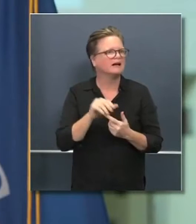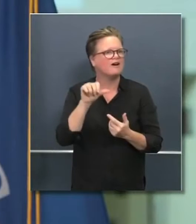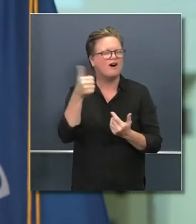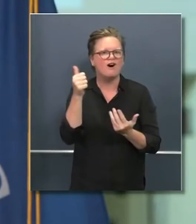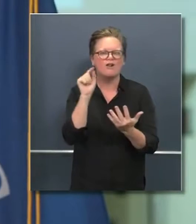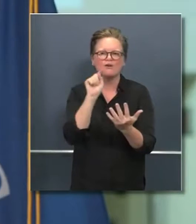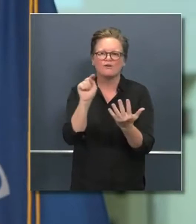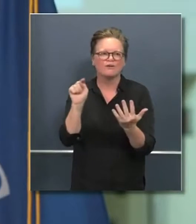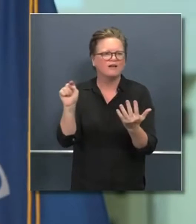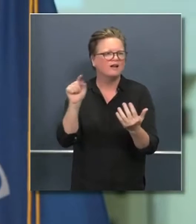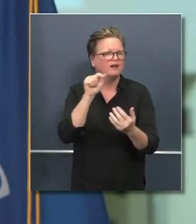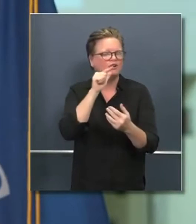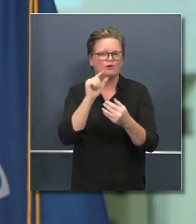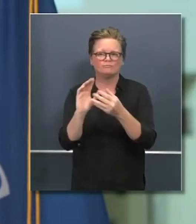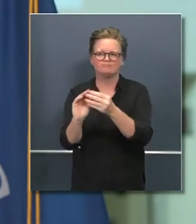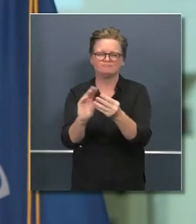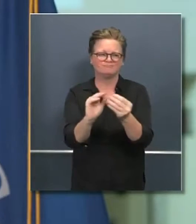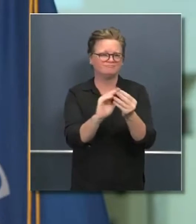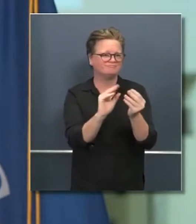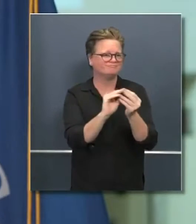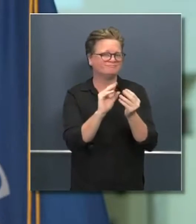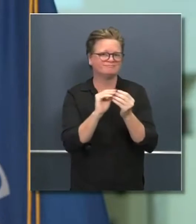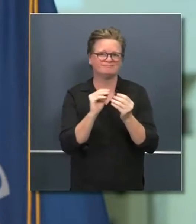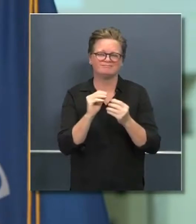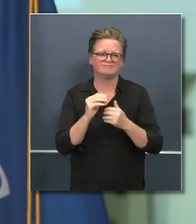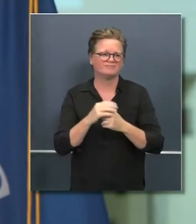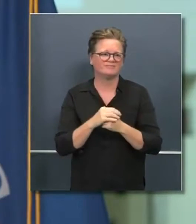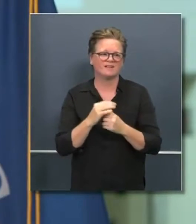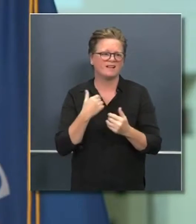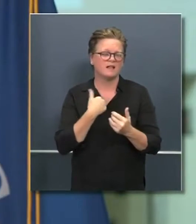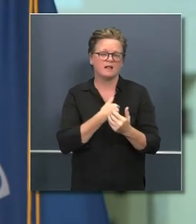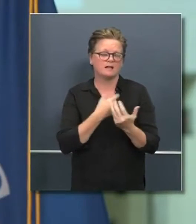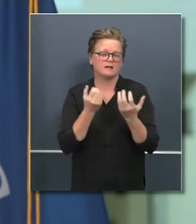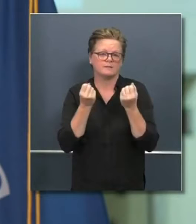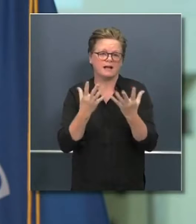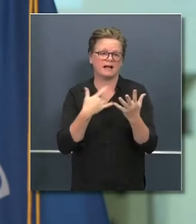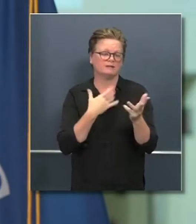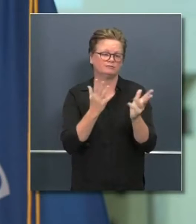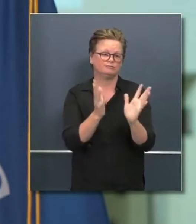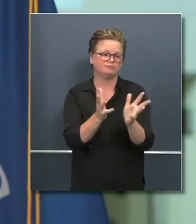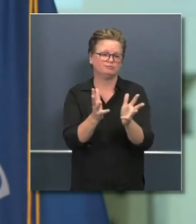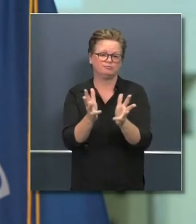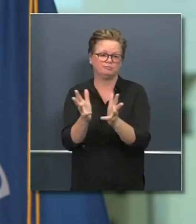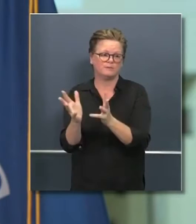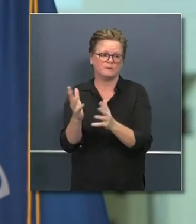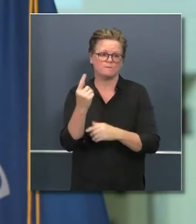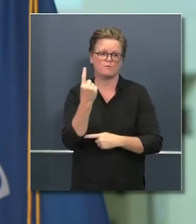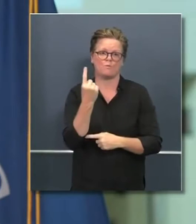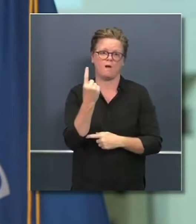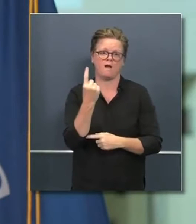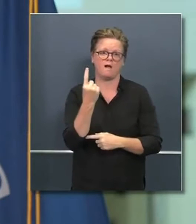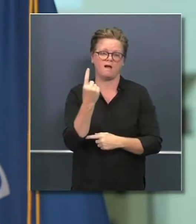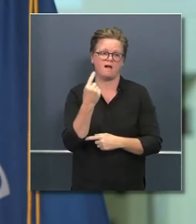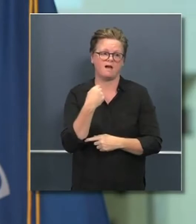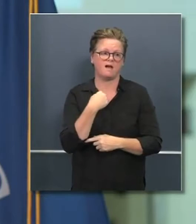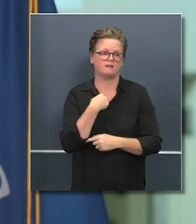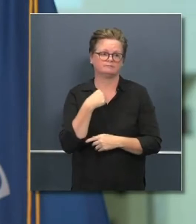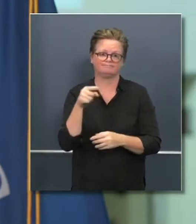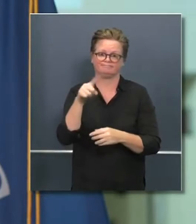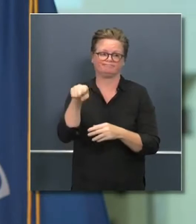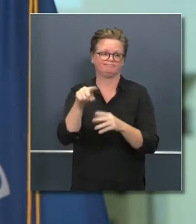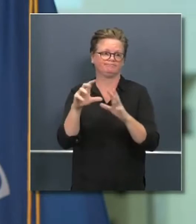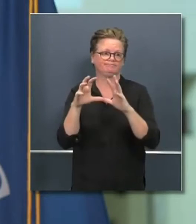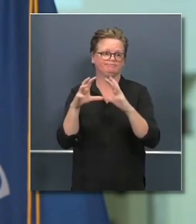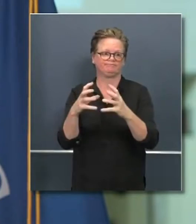muốn nhấn mạnh với tất cả mọi người dân rằng tiểu bang Cali hiện giờ đang áp dụng một cái chiến thuật là giúp mở